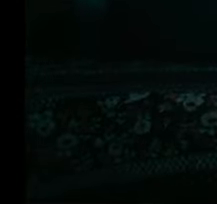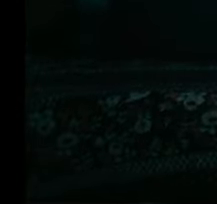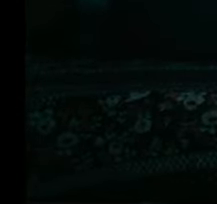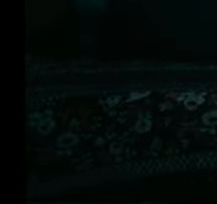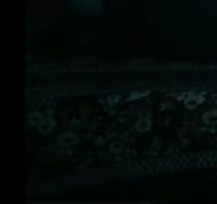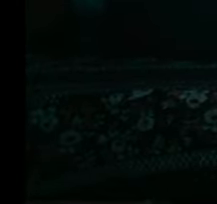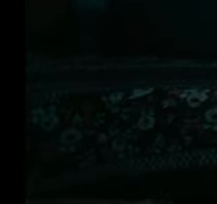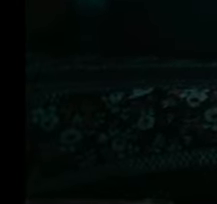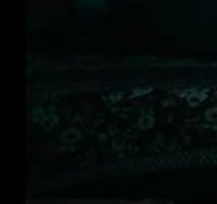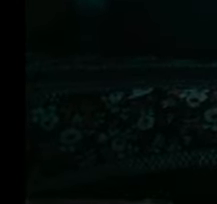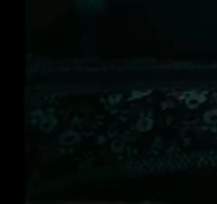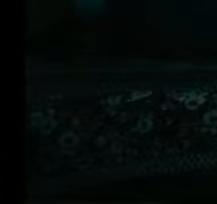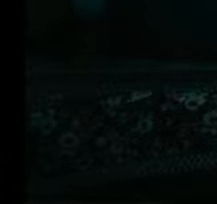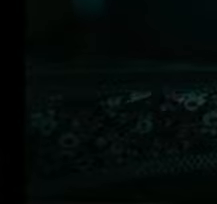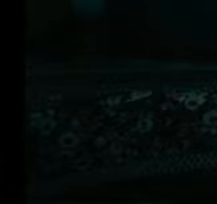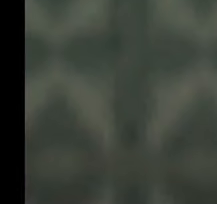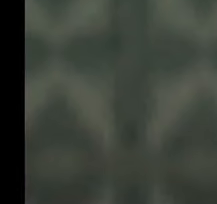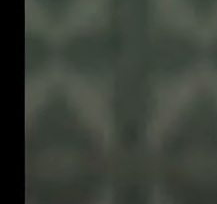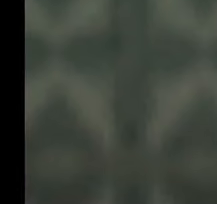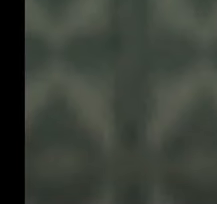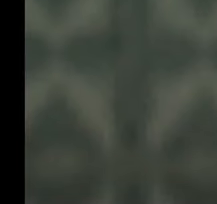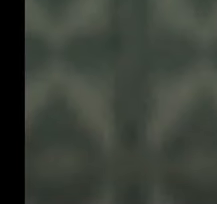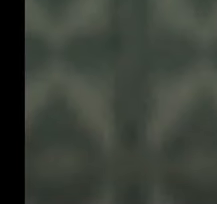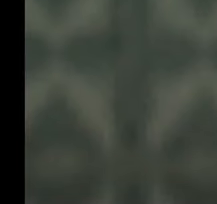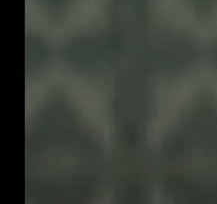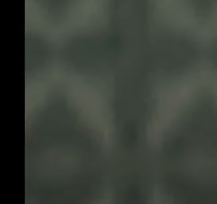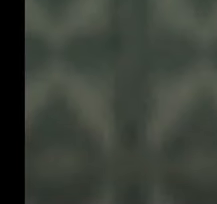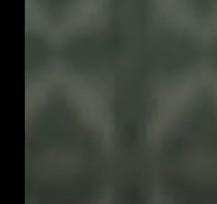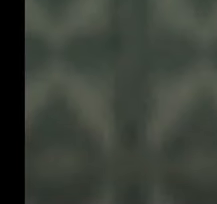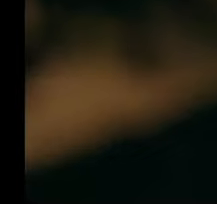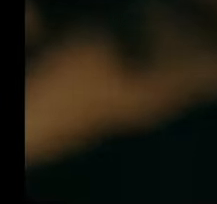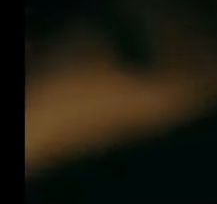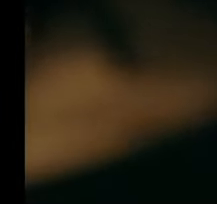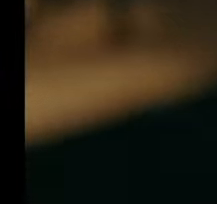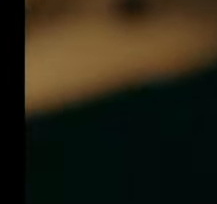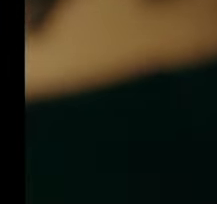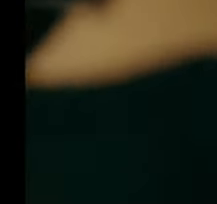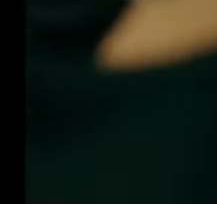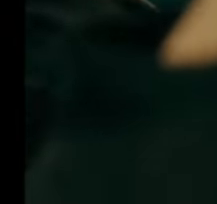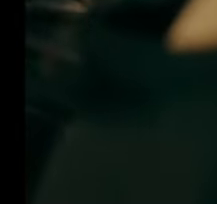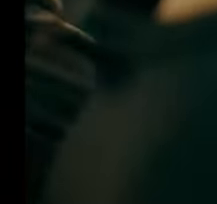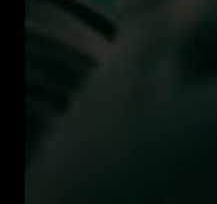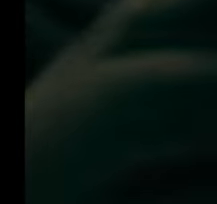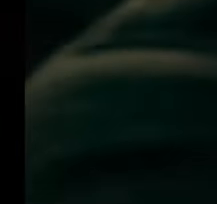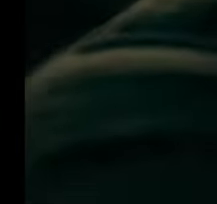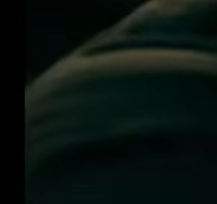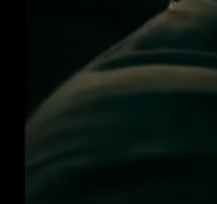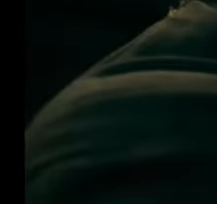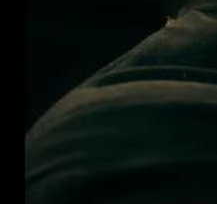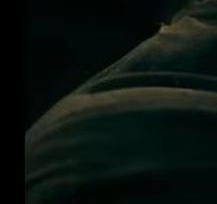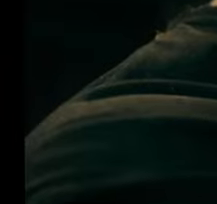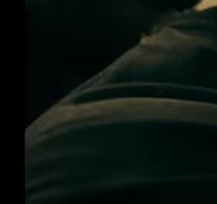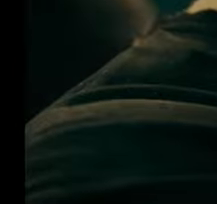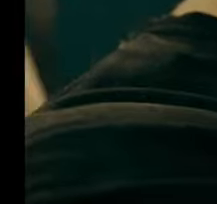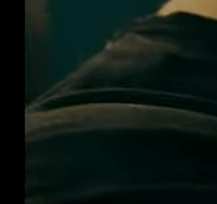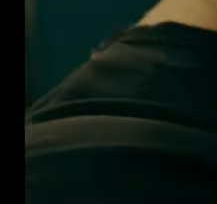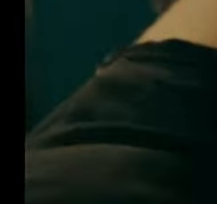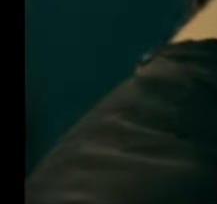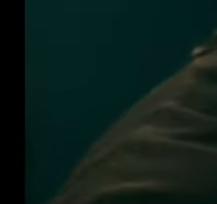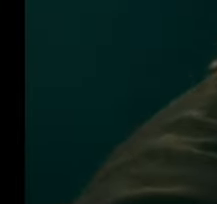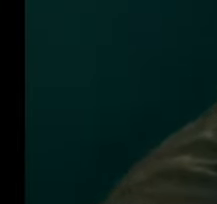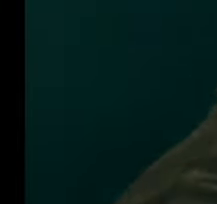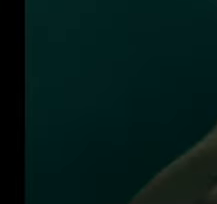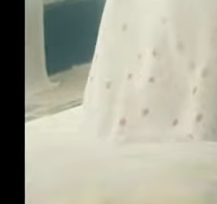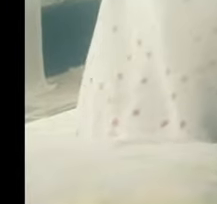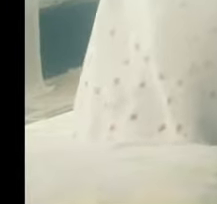ليش بقصوا؟ اللي فهمته من الفيلم اللي مش تكون يكون دوري كما دور روس في فيلم تيتانيك.